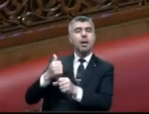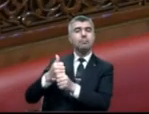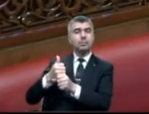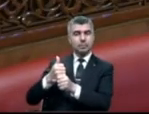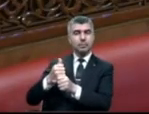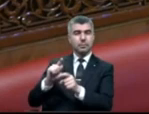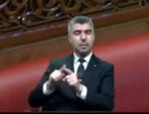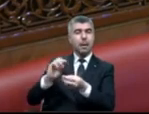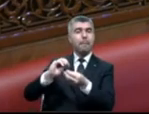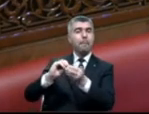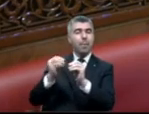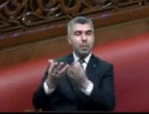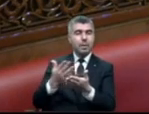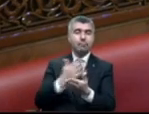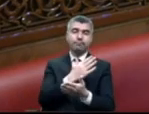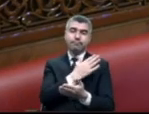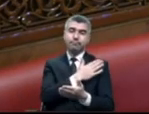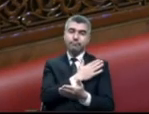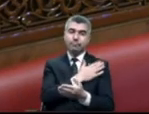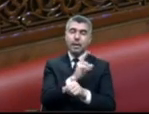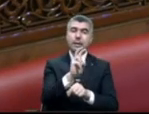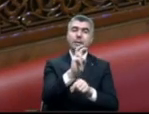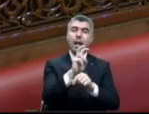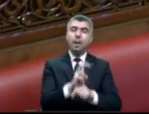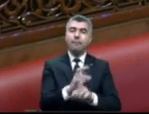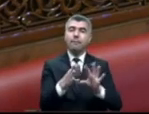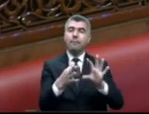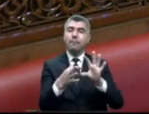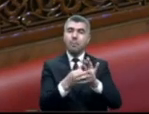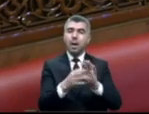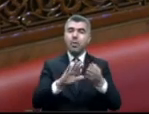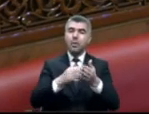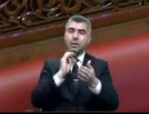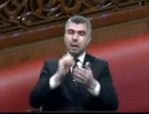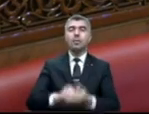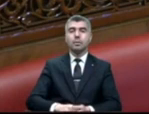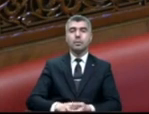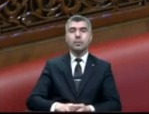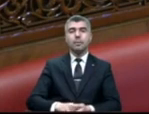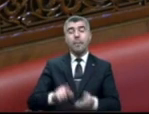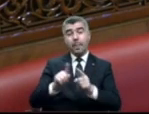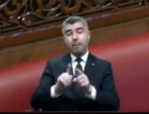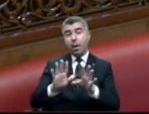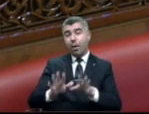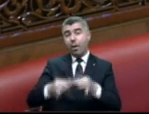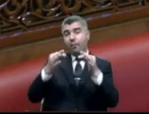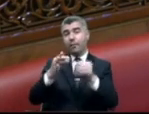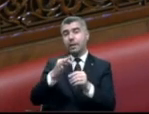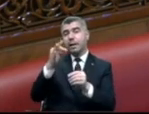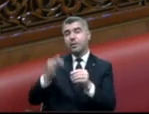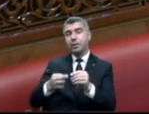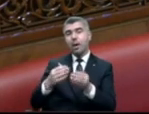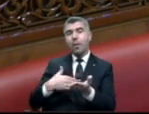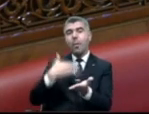وتراكم أكثر من 20 سنة للديون ومشاكل بين المستثمر والدولة المغربية. فالشيء الذي نتج عنه